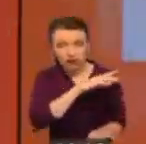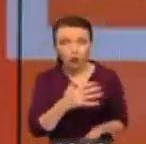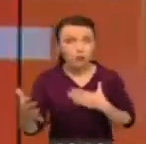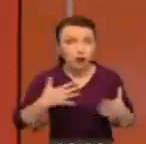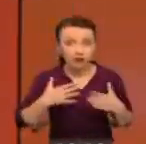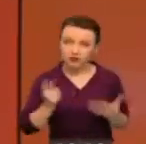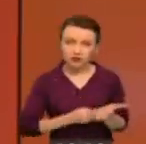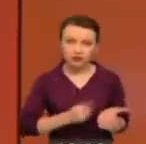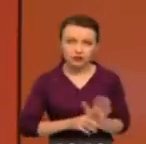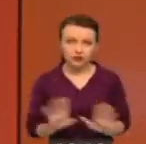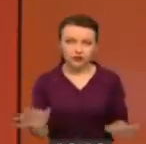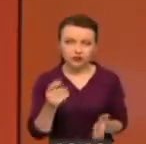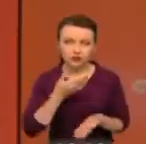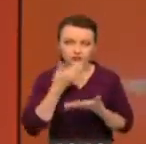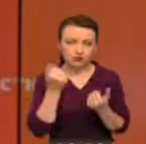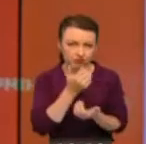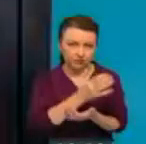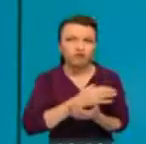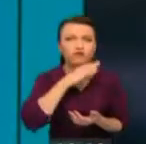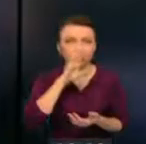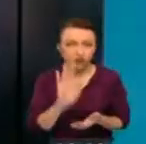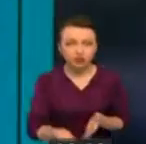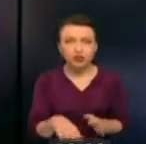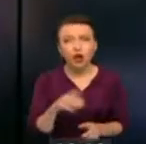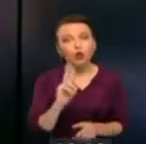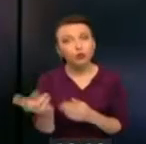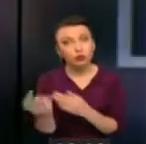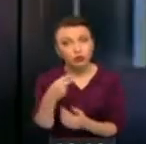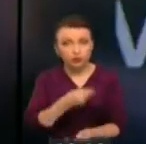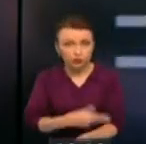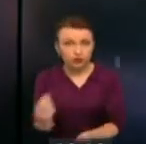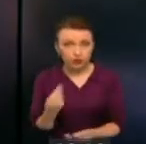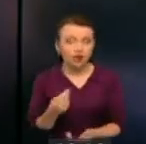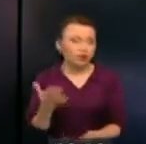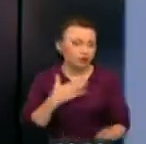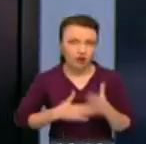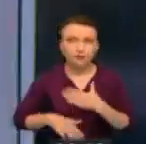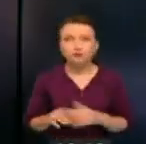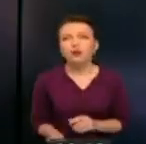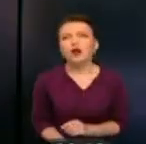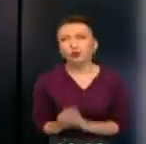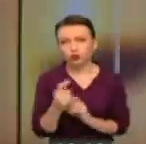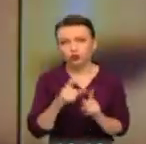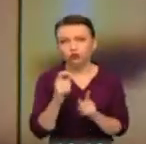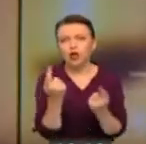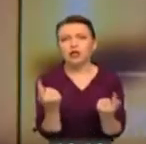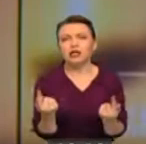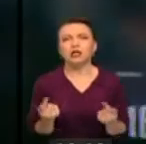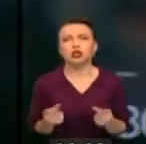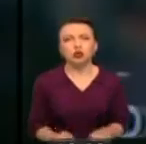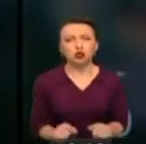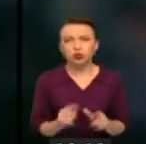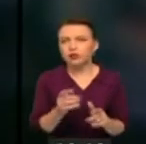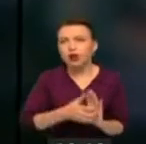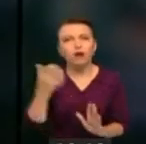підтверджують. Кажуть, запасів вистачає, але донорам завжди раді. Чому виник резонанс? Звідки термін «критично» та як